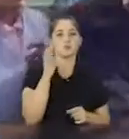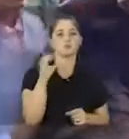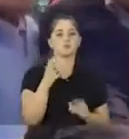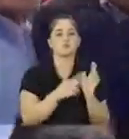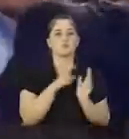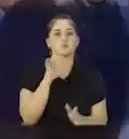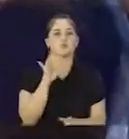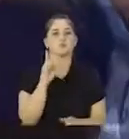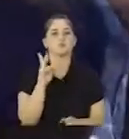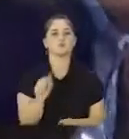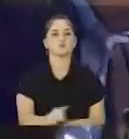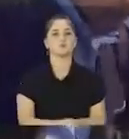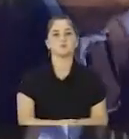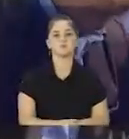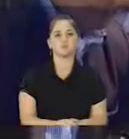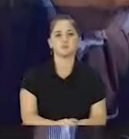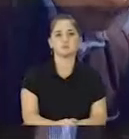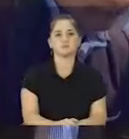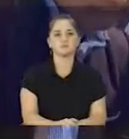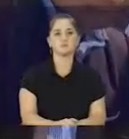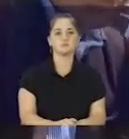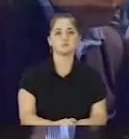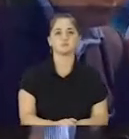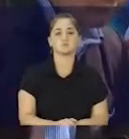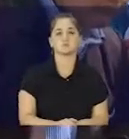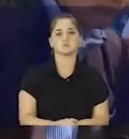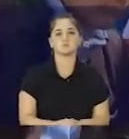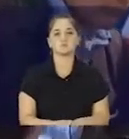и 8 бронзовых. Ирина Вабищевич, Данил Тарасов, Айдос Садыков, 5 канал.